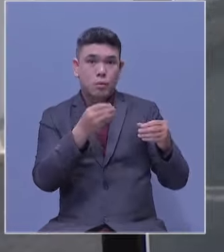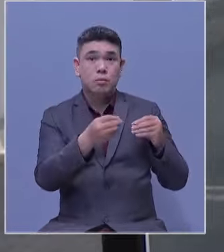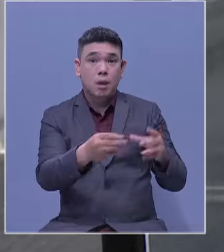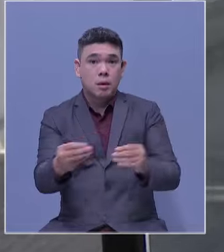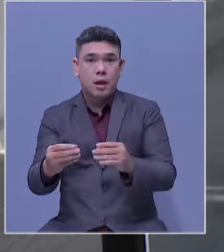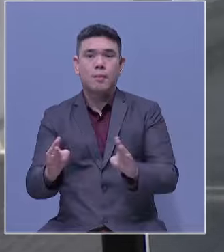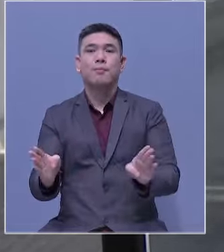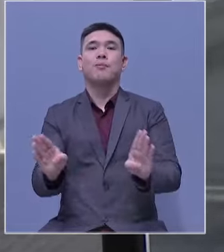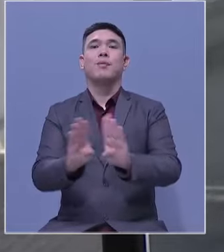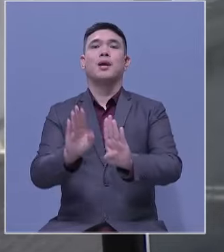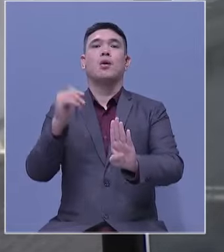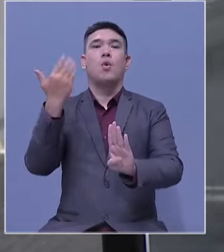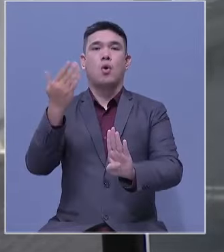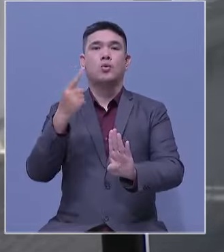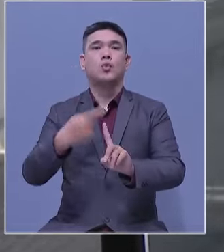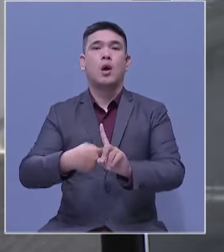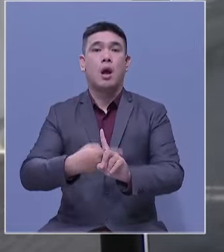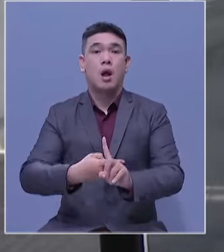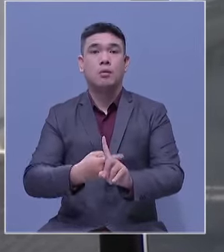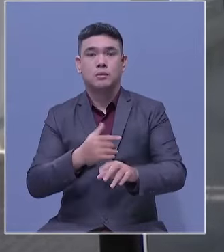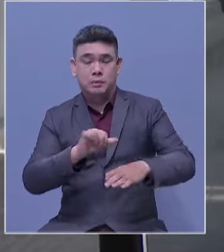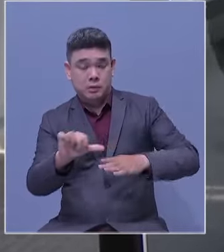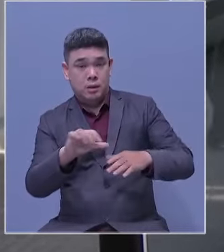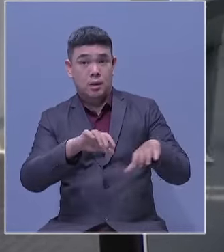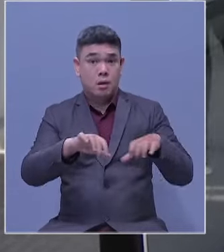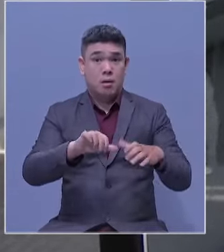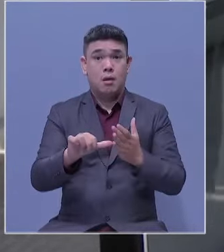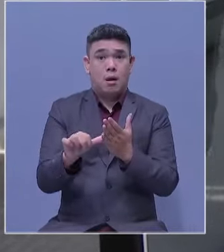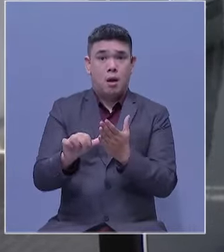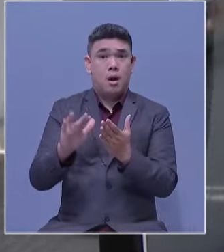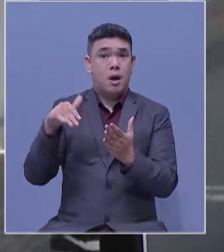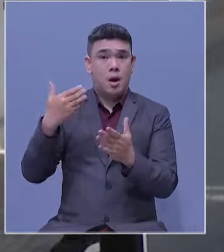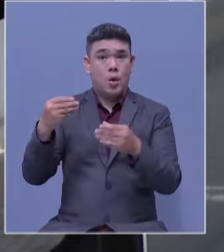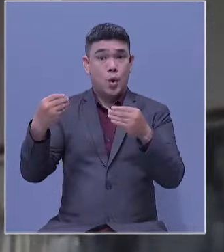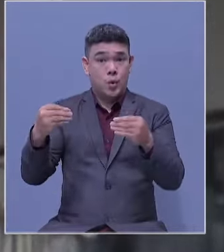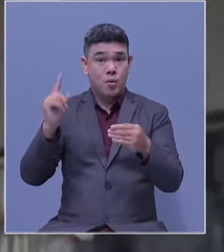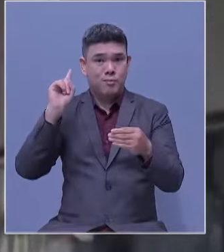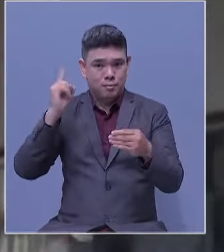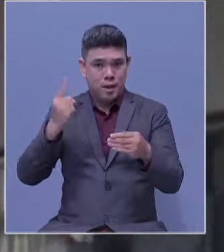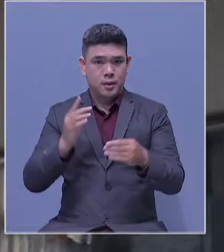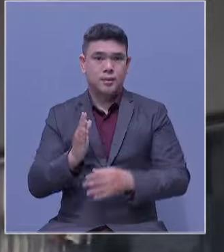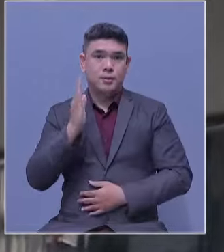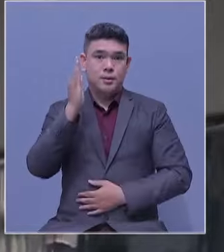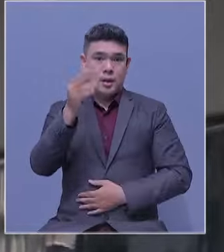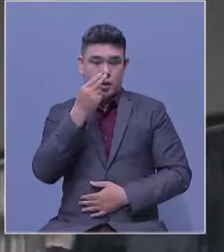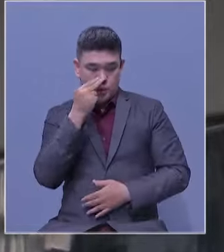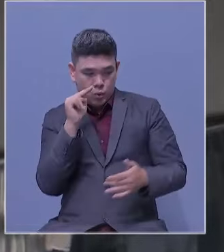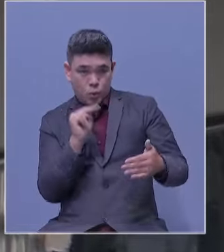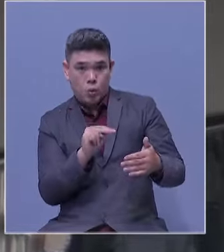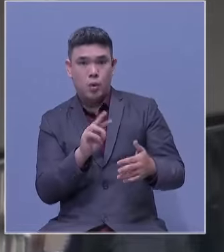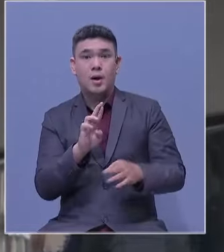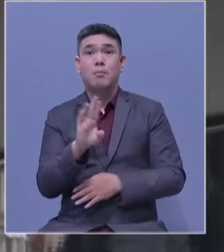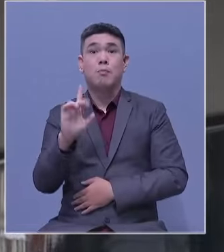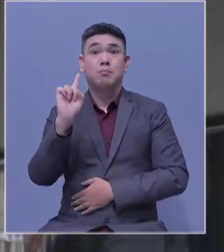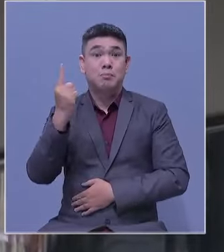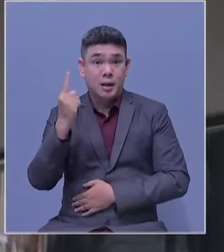เลยปิดใช้งานเป็นการชั่วคราวเพื่อที่จะปรับปรุงแล้วก็ติดตั้งกระจกใหม่อ่ะณตอนนี้มีการทดสอบระบบแล้วก็ติด